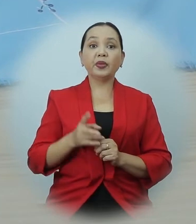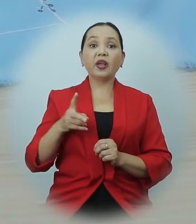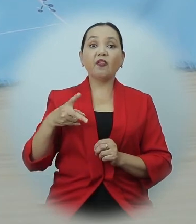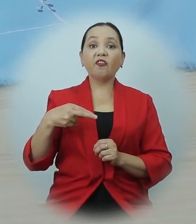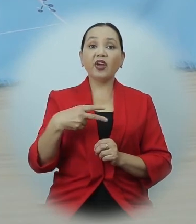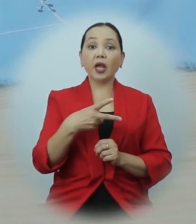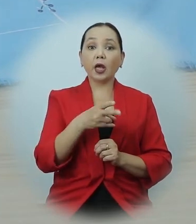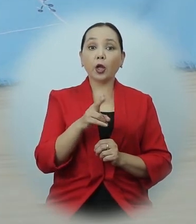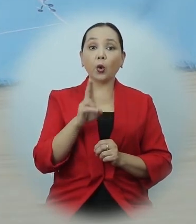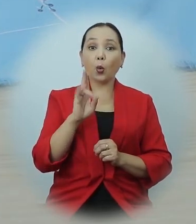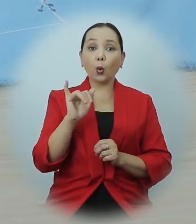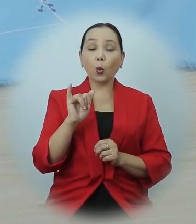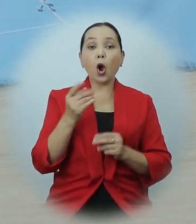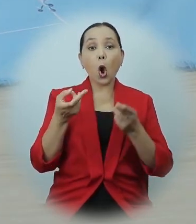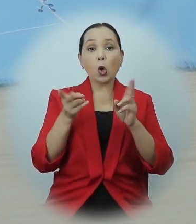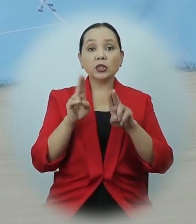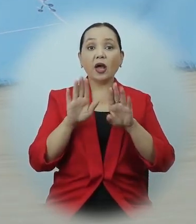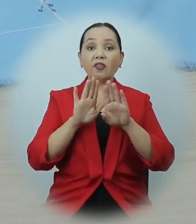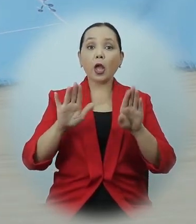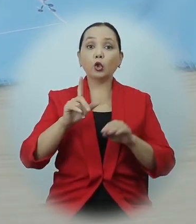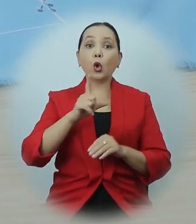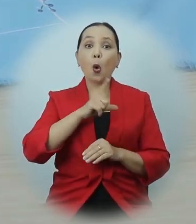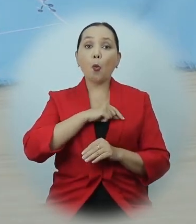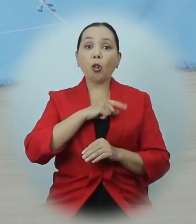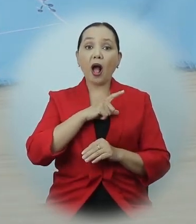выкройку, оставляем только булавки.